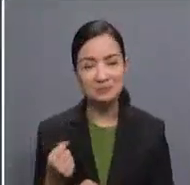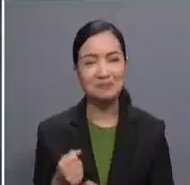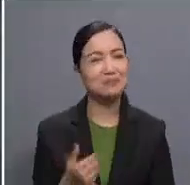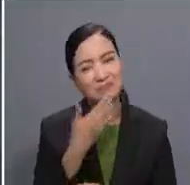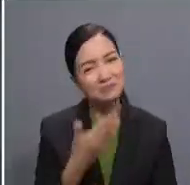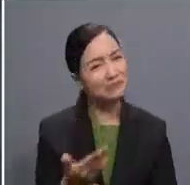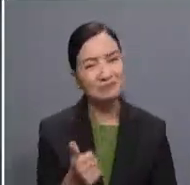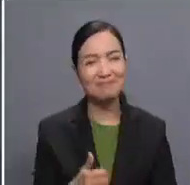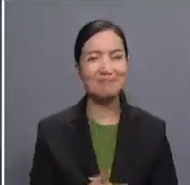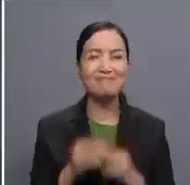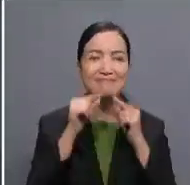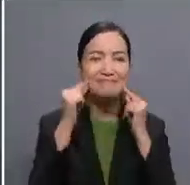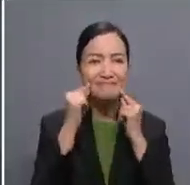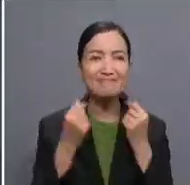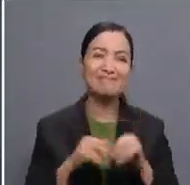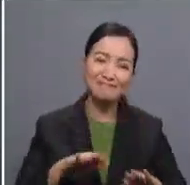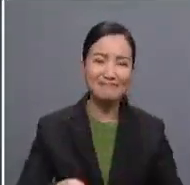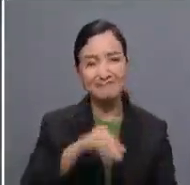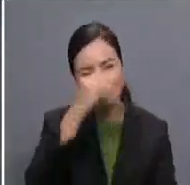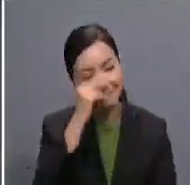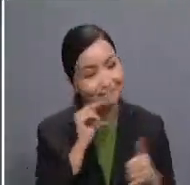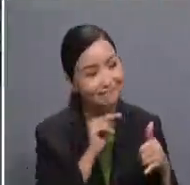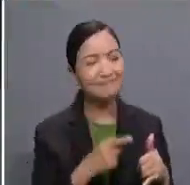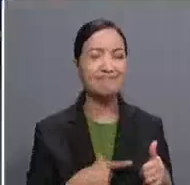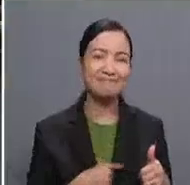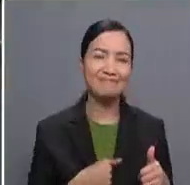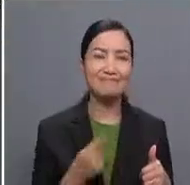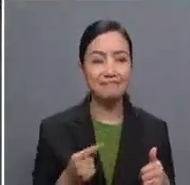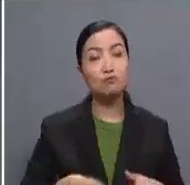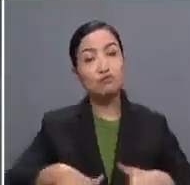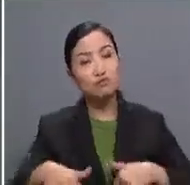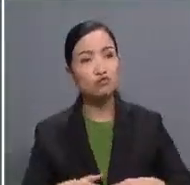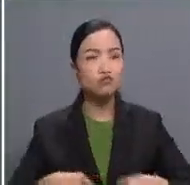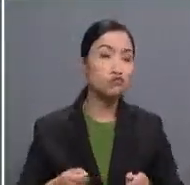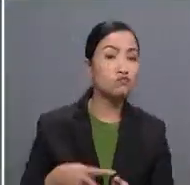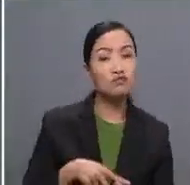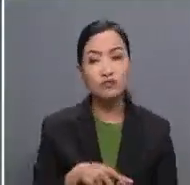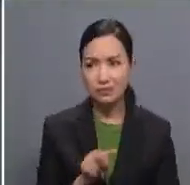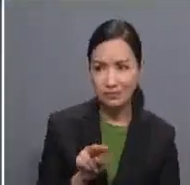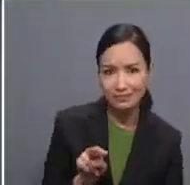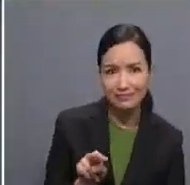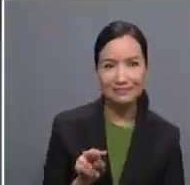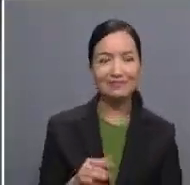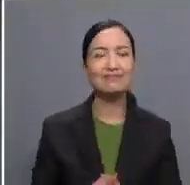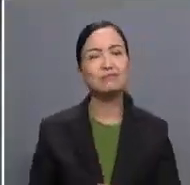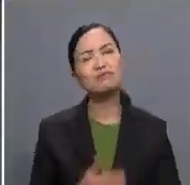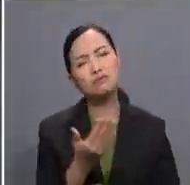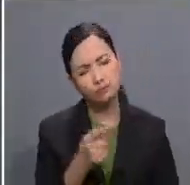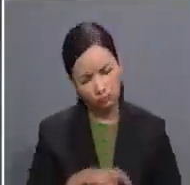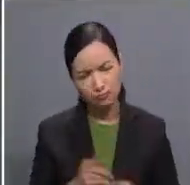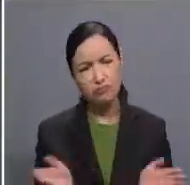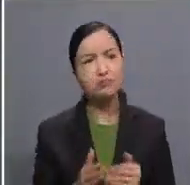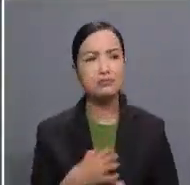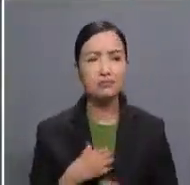นี่นะก็สร้างรอยยิ้มให้กับเด็กๆนักเรียนนะคะรวมถึงผู้ปกครองแล้วก็ประชาชนที่เดินทางสัญจรไปมาด้วยนะคะท่านบอกค่ะว่าขอเวลาสั้นๆสักวันนึ